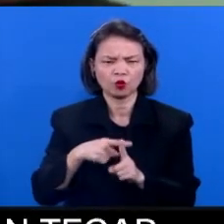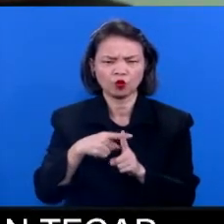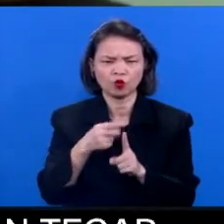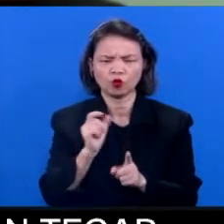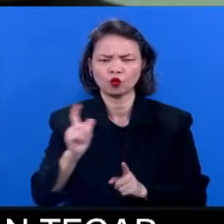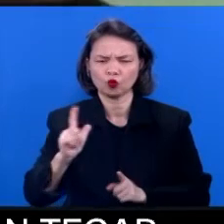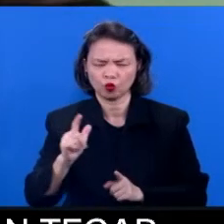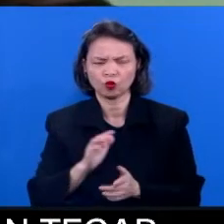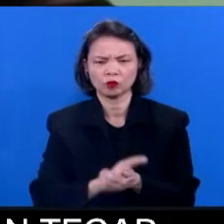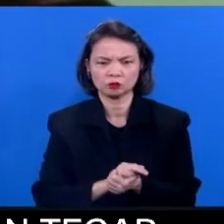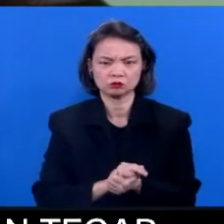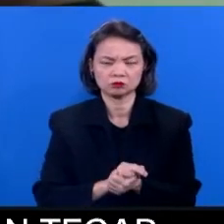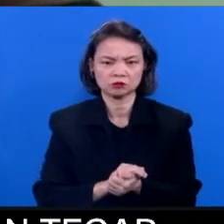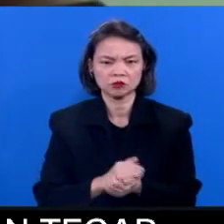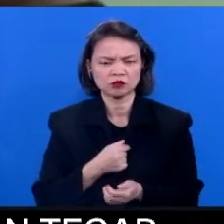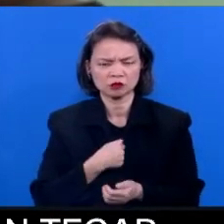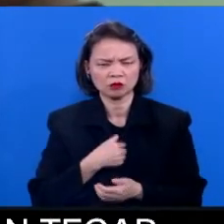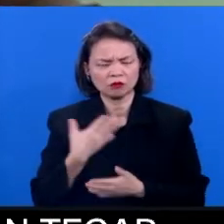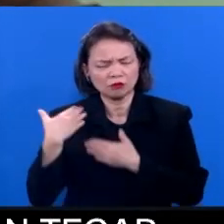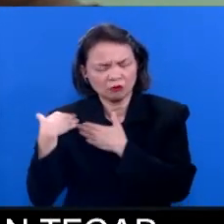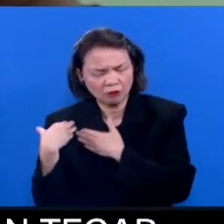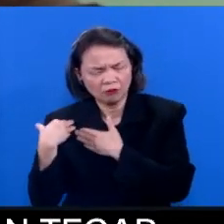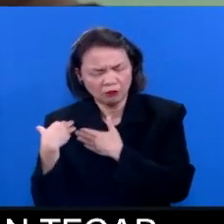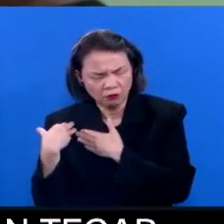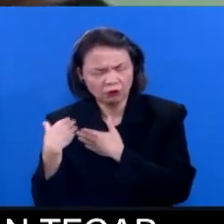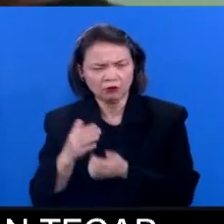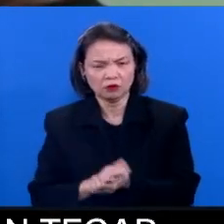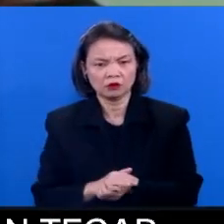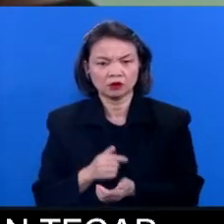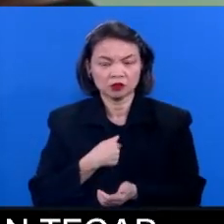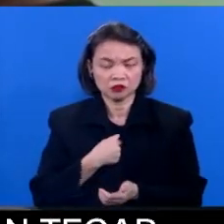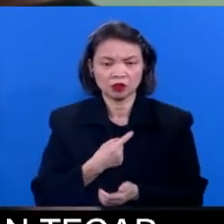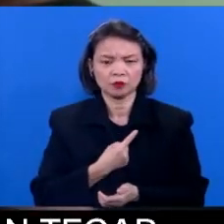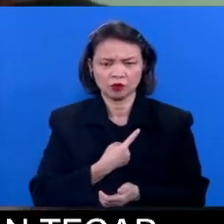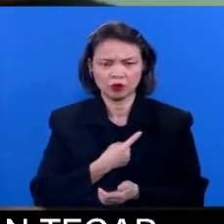melihat anak istri. Sedangkan saya pribadi